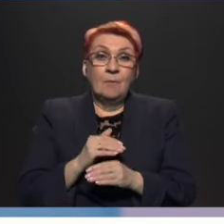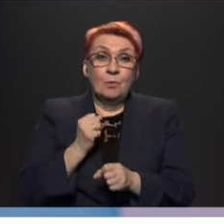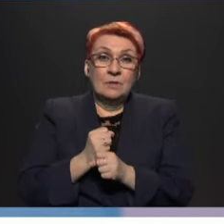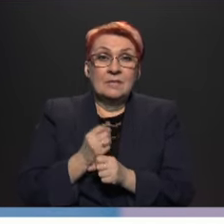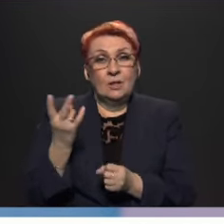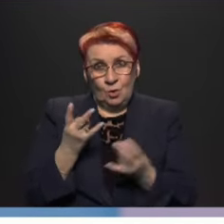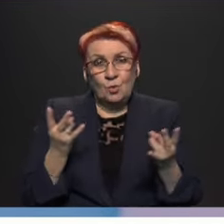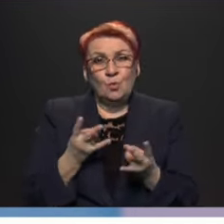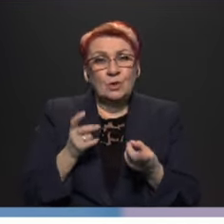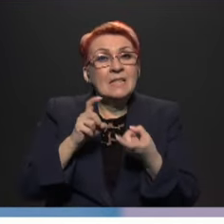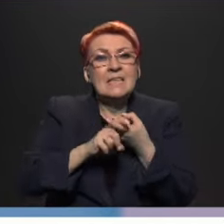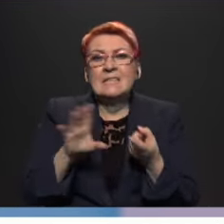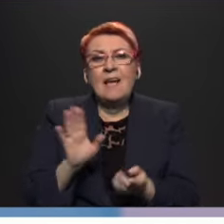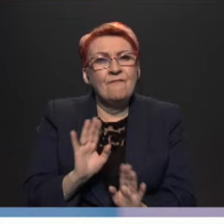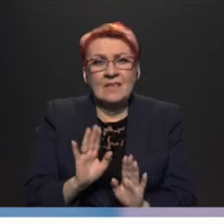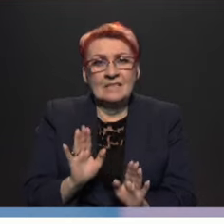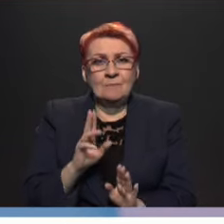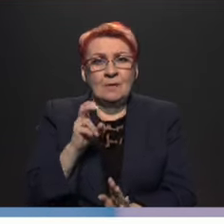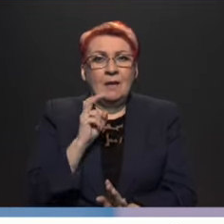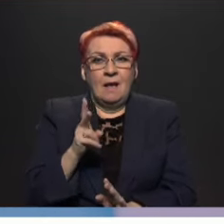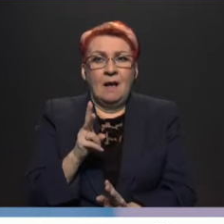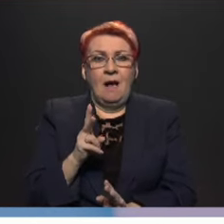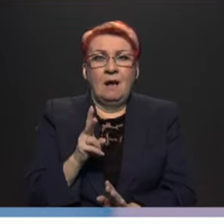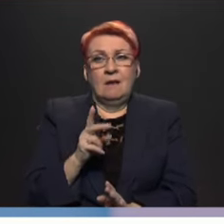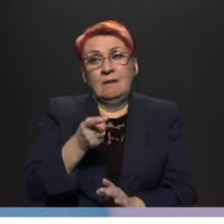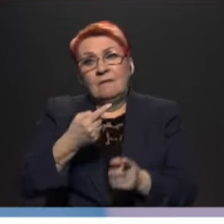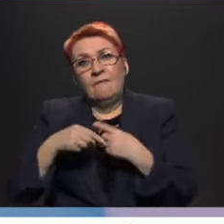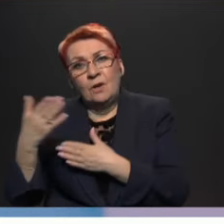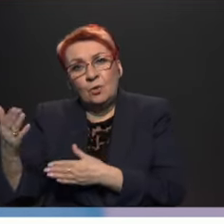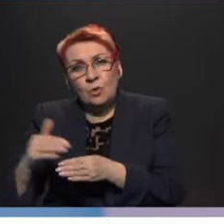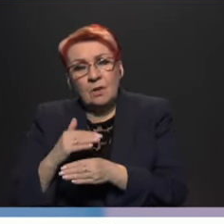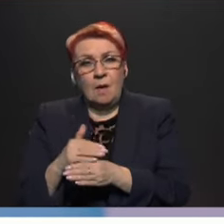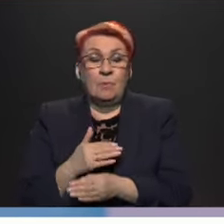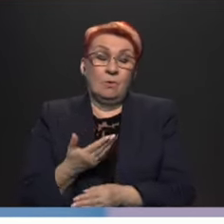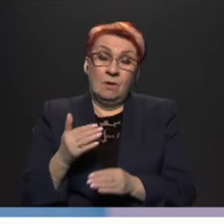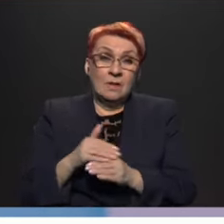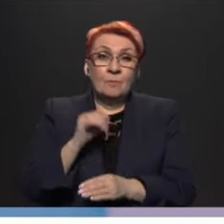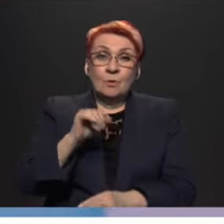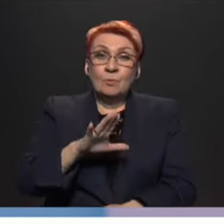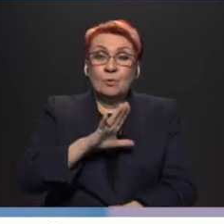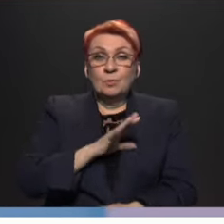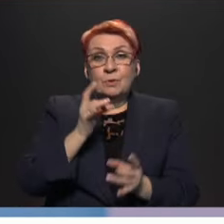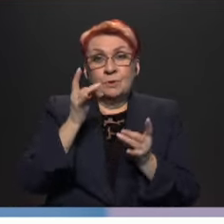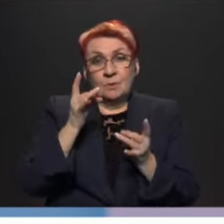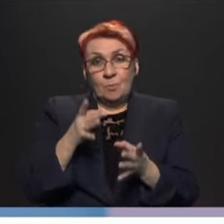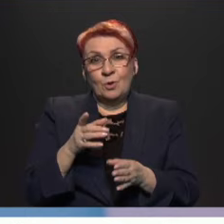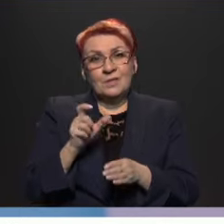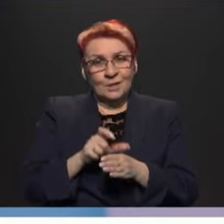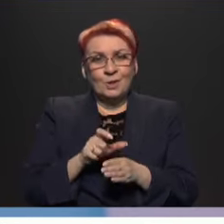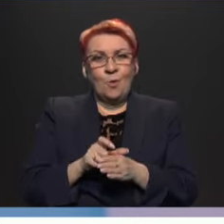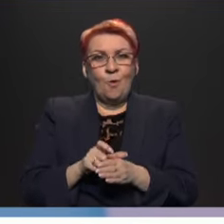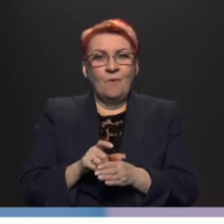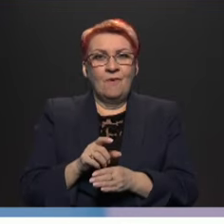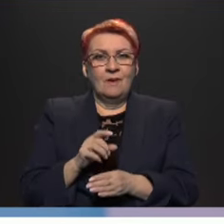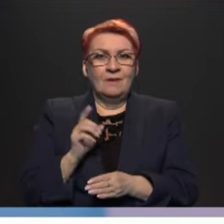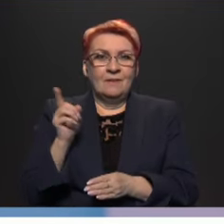вне зависимости от того, как оно тебе отзовется. Вот. Иногда добро может быть просто слово, которое вы